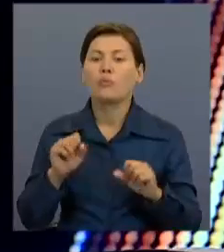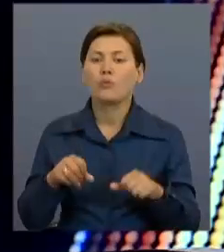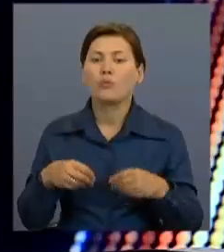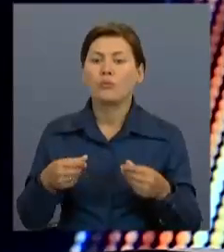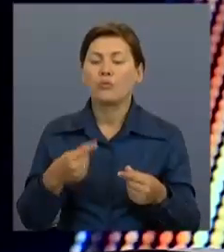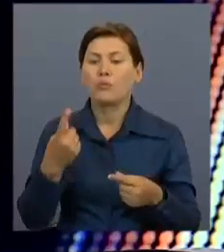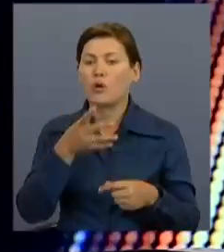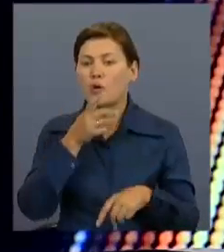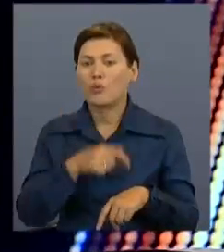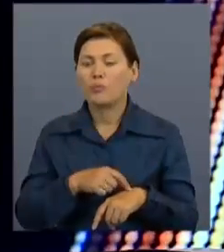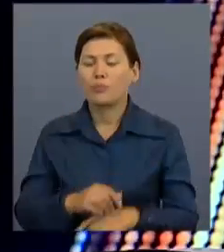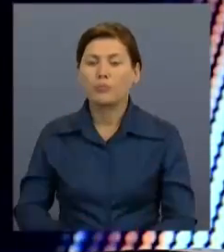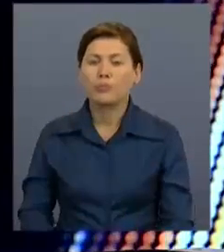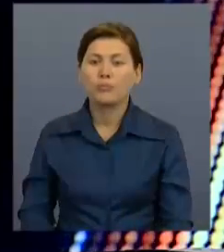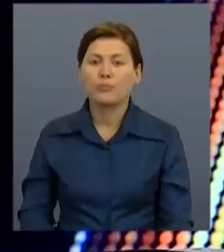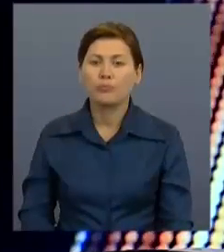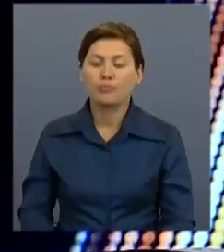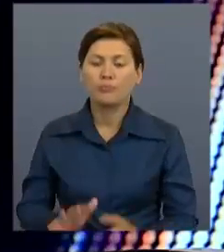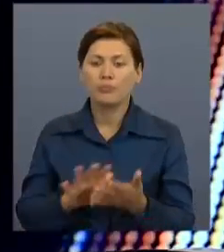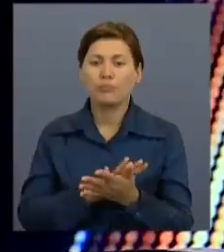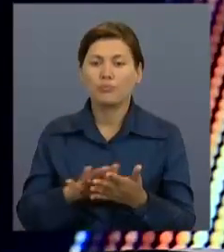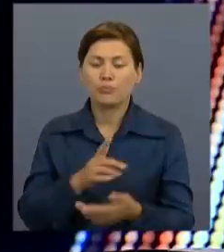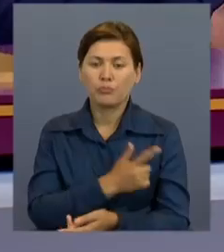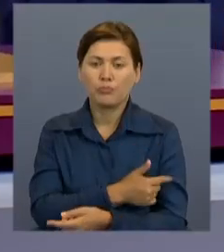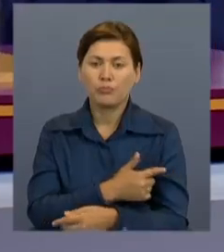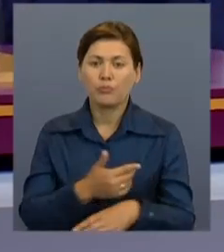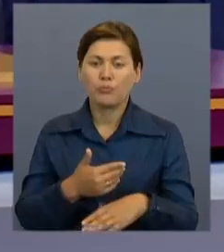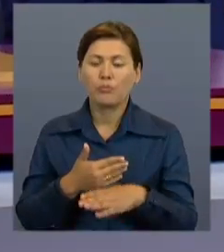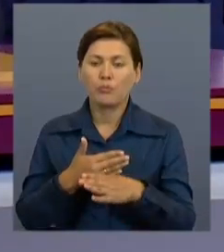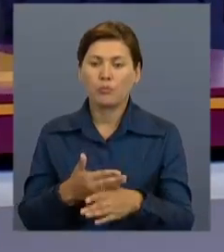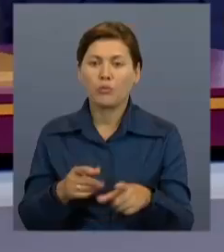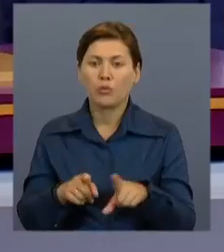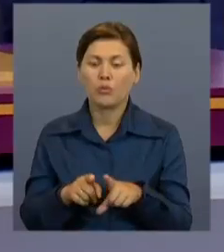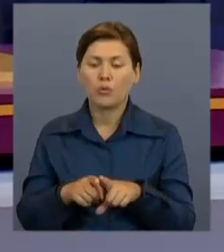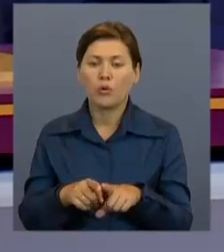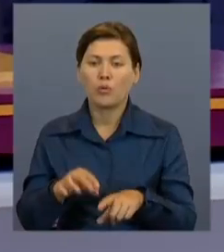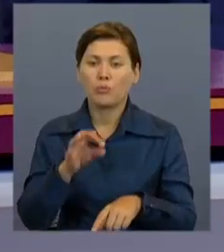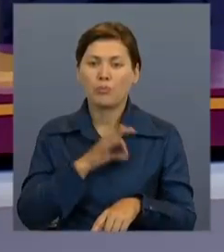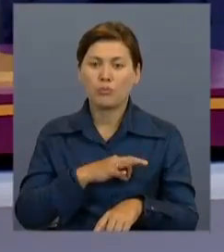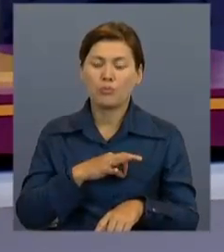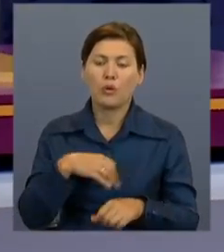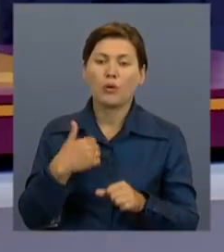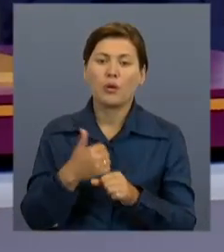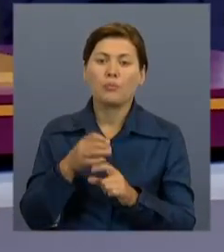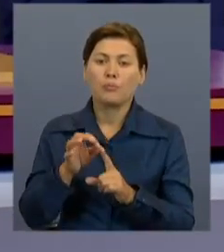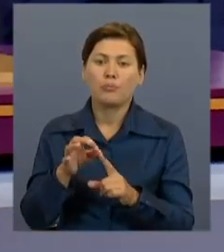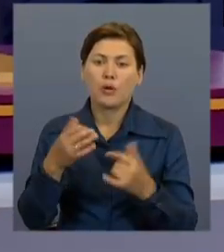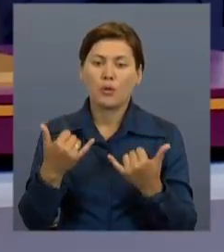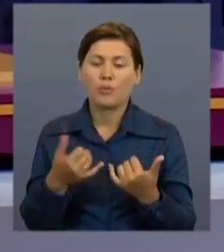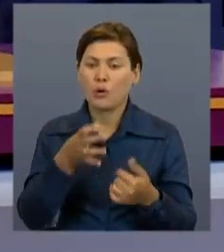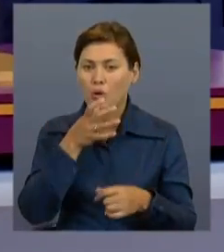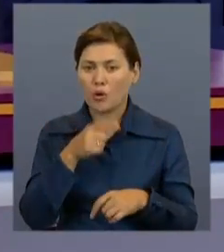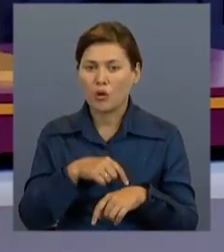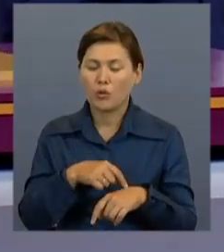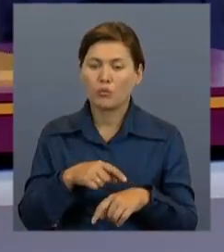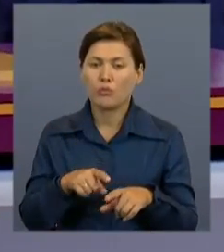кезекте? Тегін медициналық көмектің көлемін пакетті оңтайландыру негізгі мақсаты бүгін